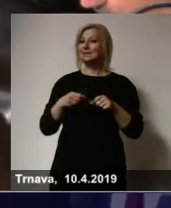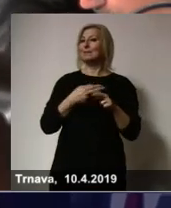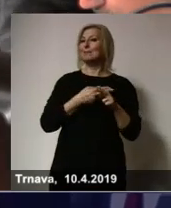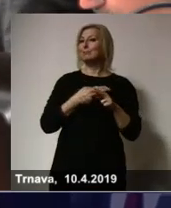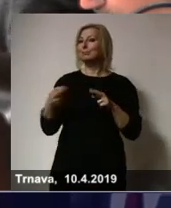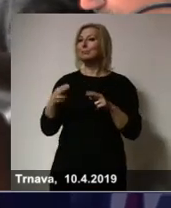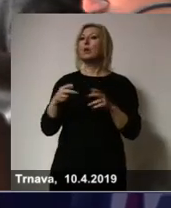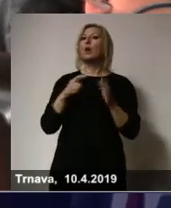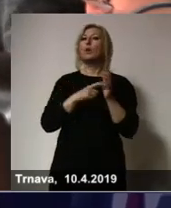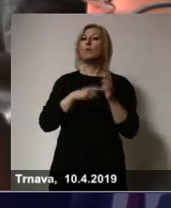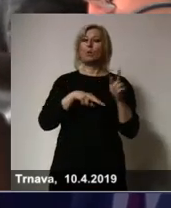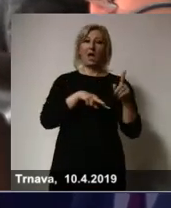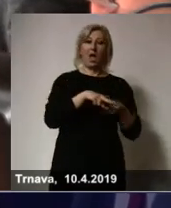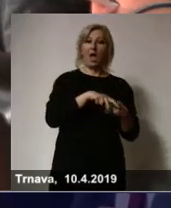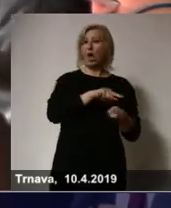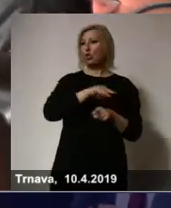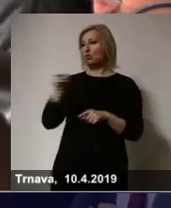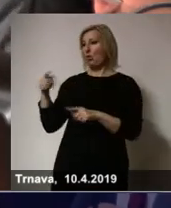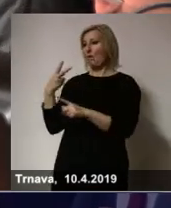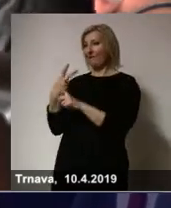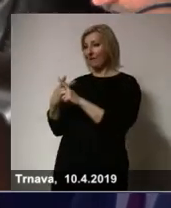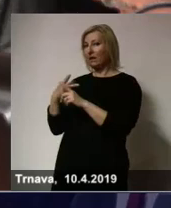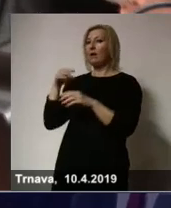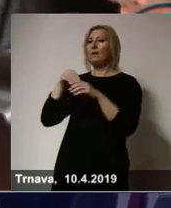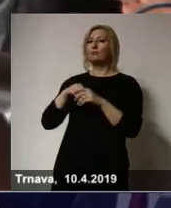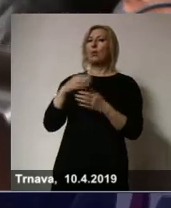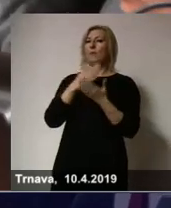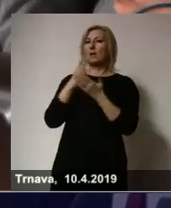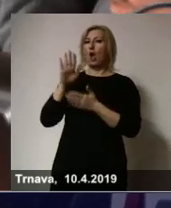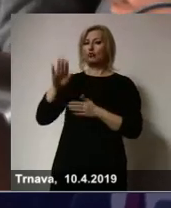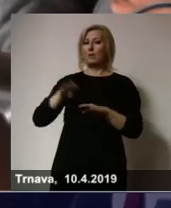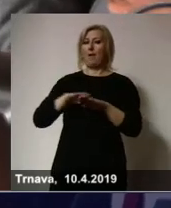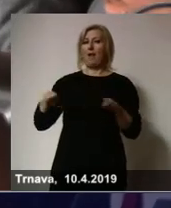od A po F, tak ako vám bolo predložené do lavíc. Ďakujem.